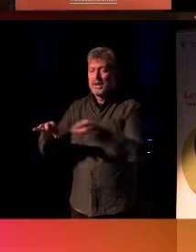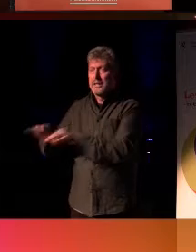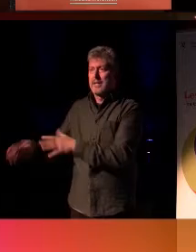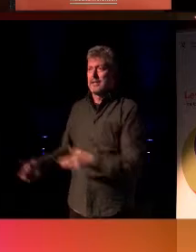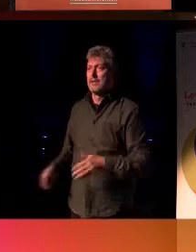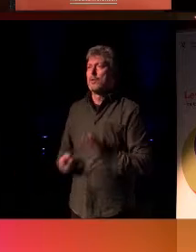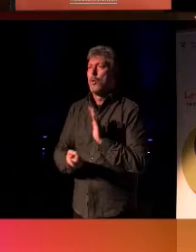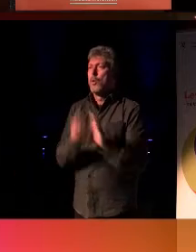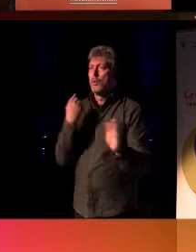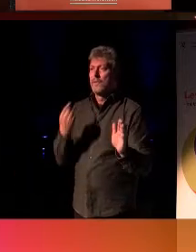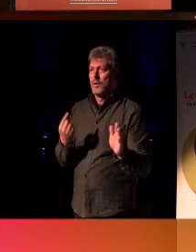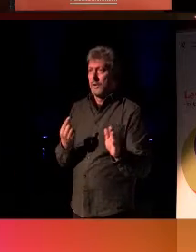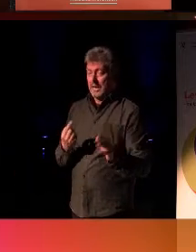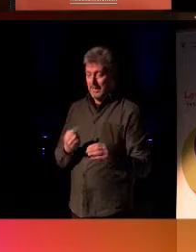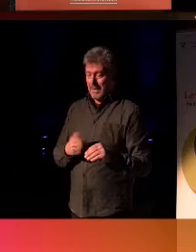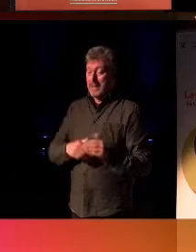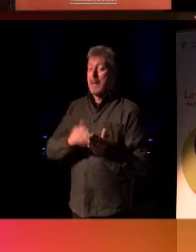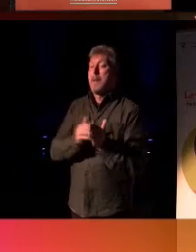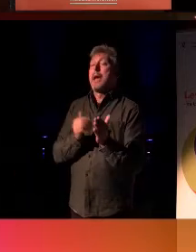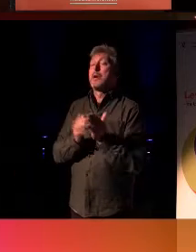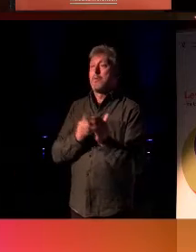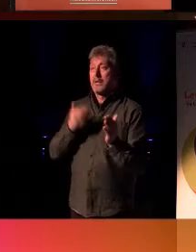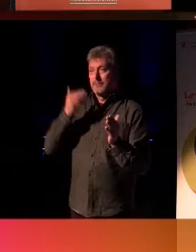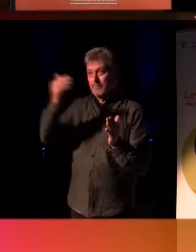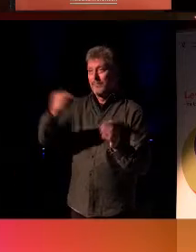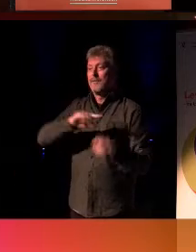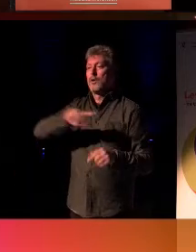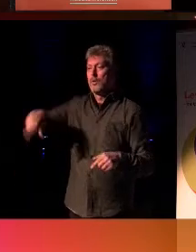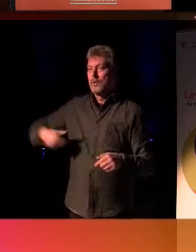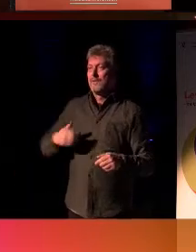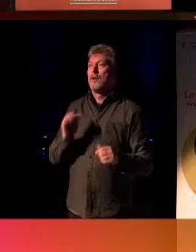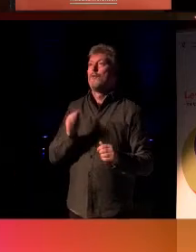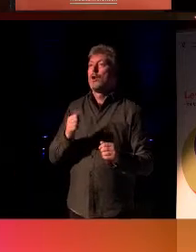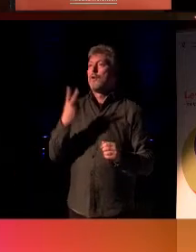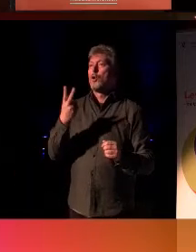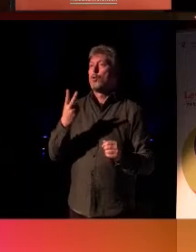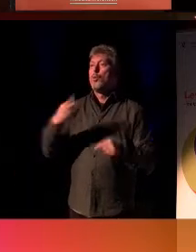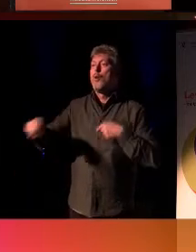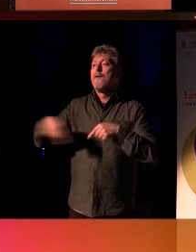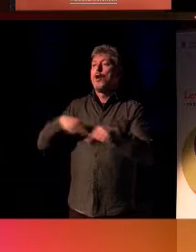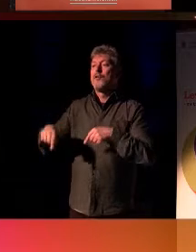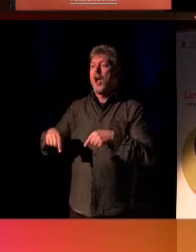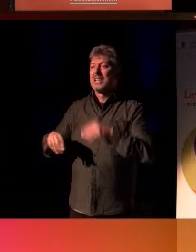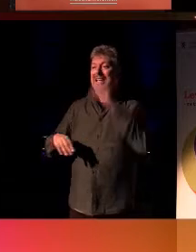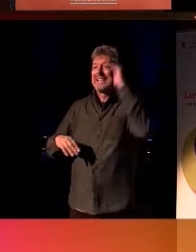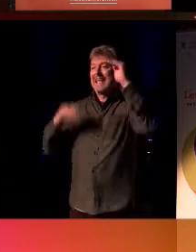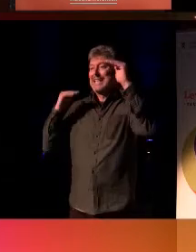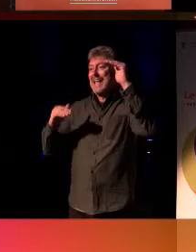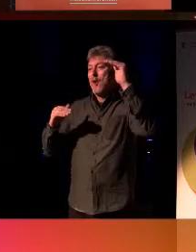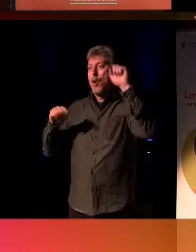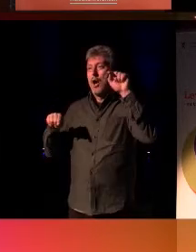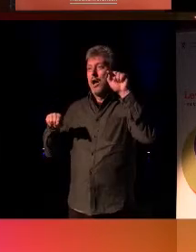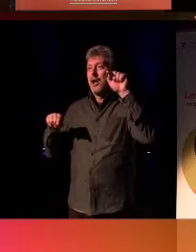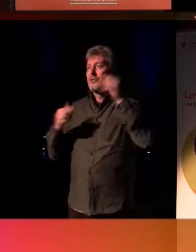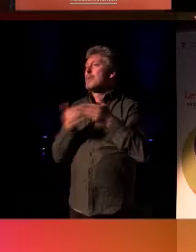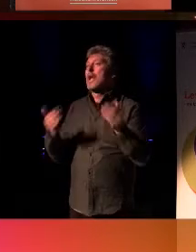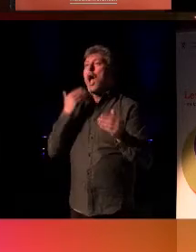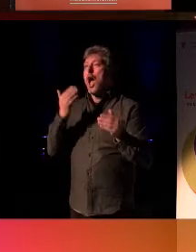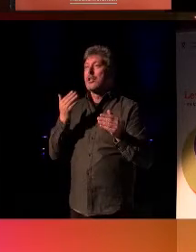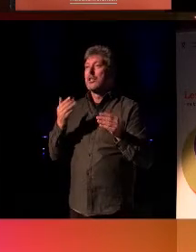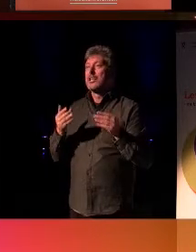Utfordringen er naturligvis enda større for oss, fordi at vi har to forvaltningsnivåer som ikke alltid er samkjørt i forhold til den